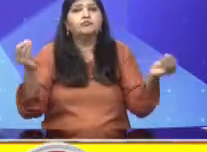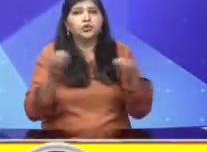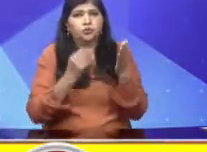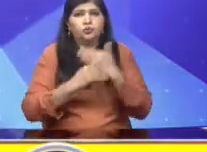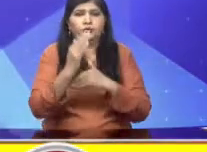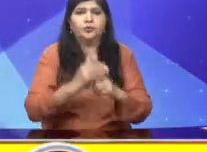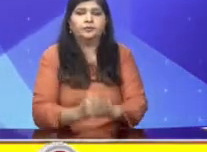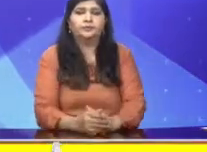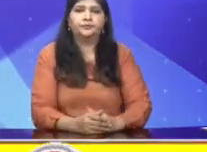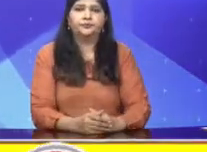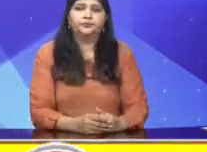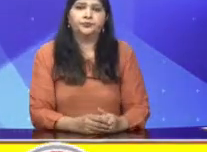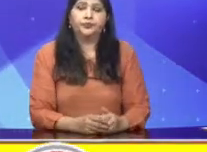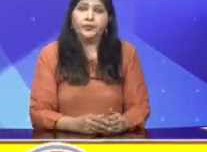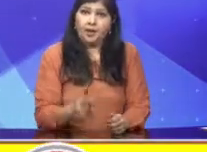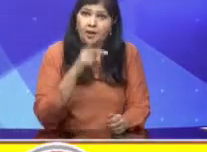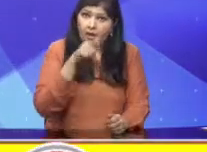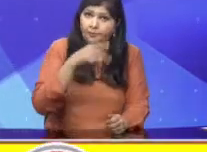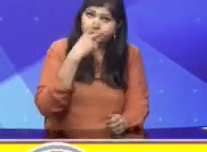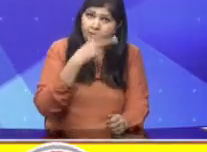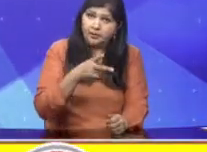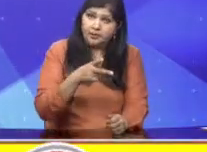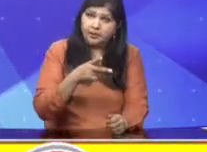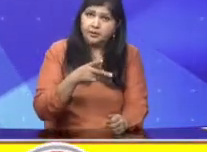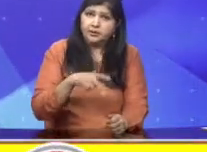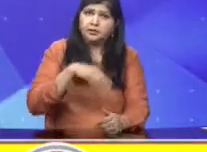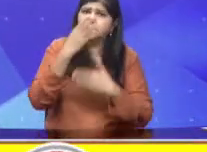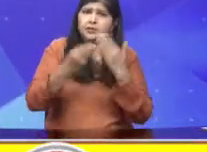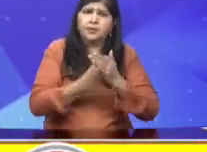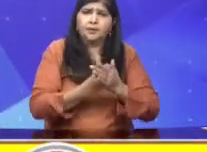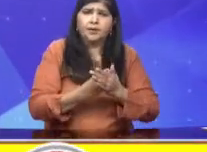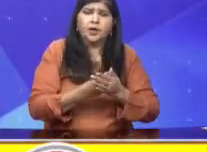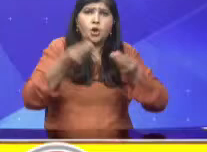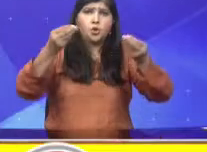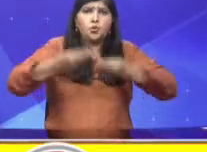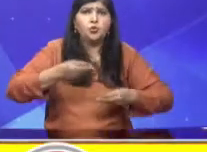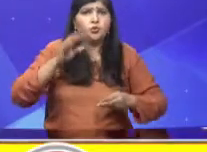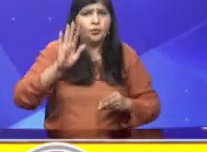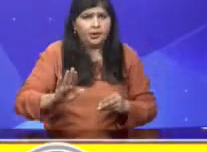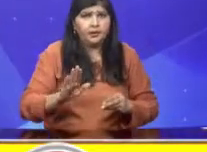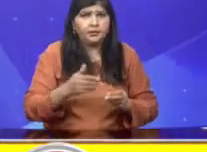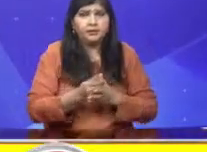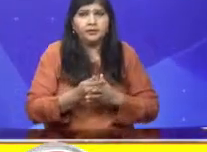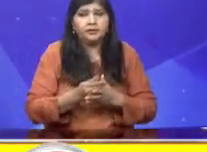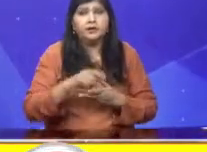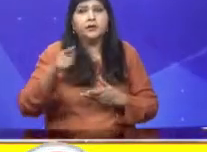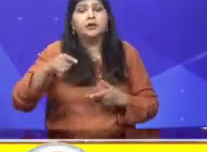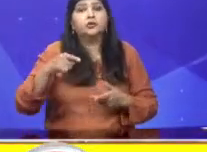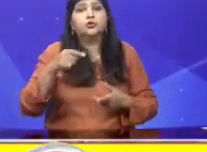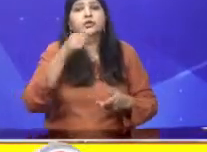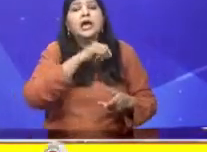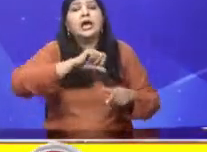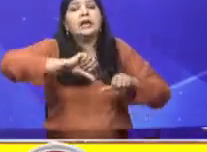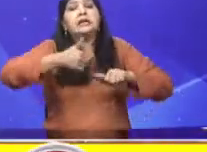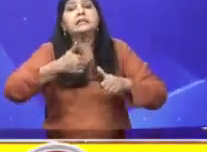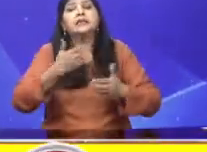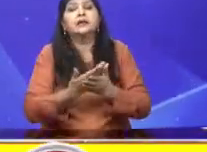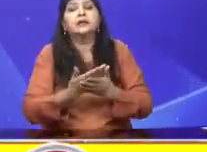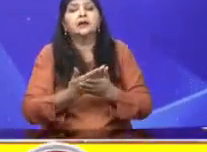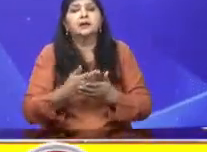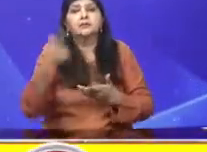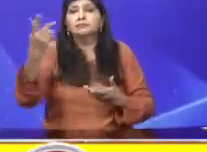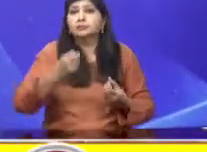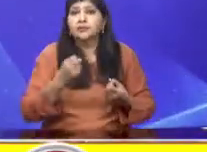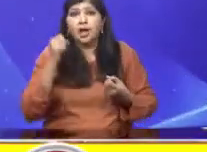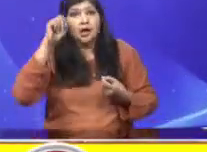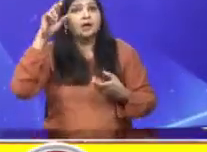हुआ है और आपने देखा होगा जब कहीं कुछ नया होता है तो उसका परणाम हर किसी